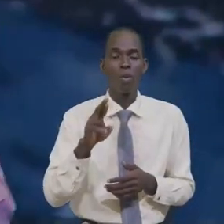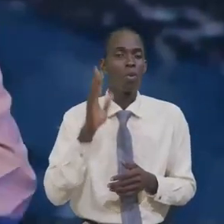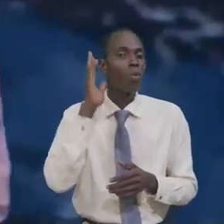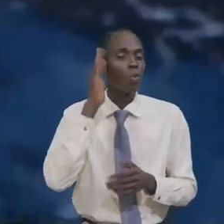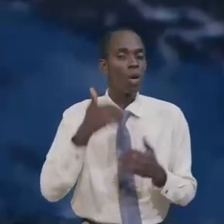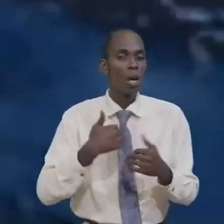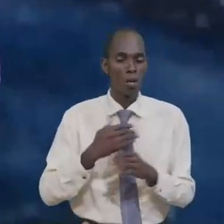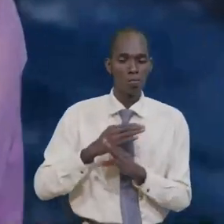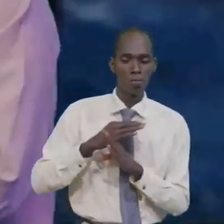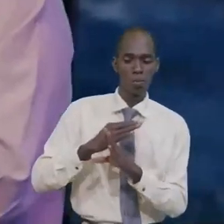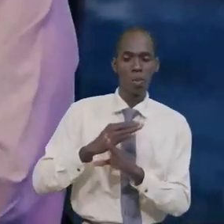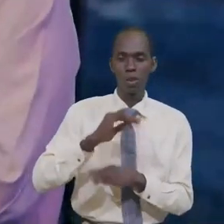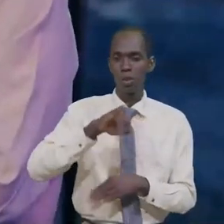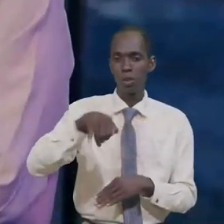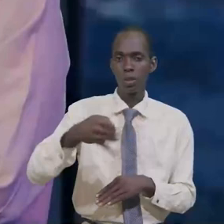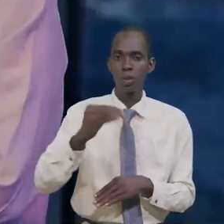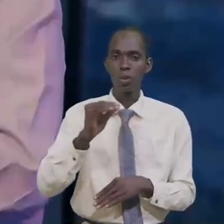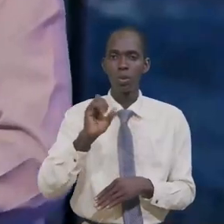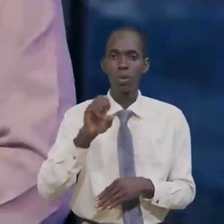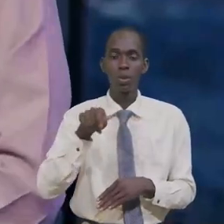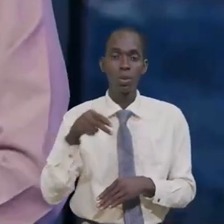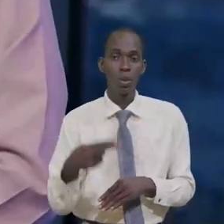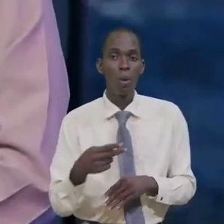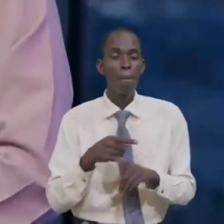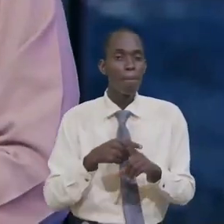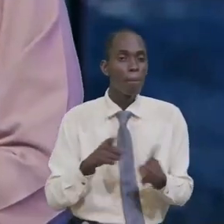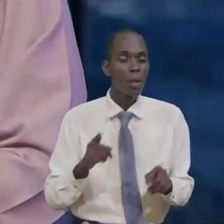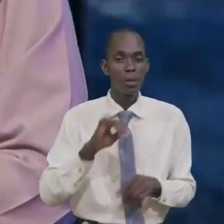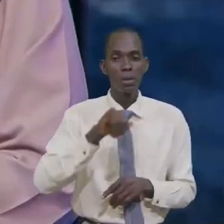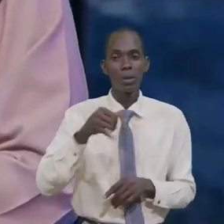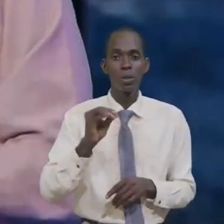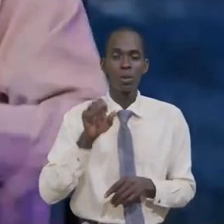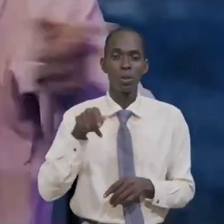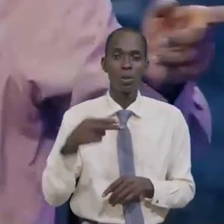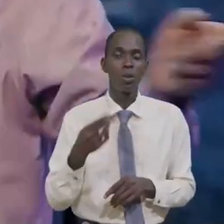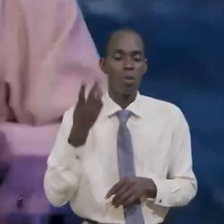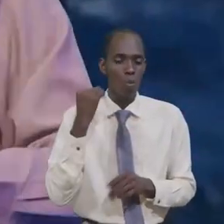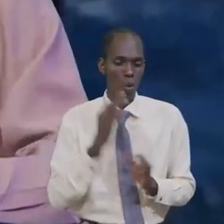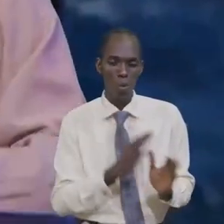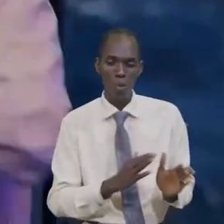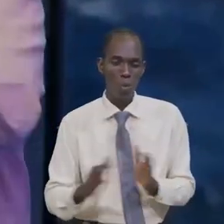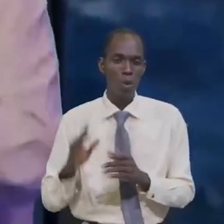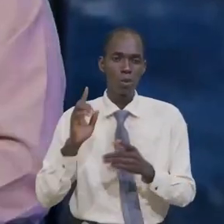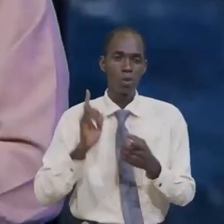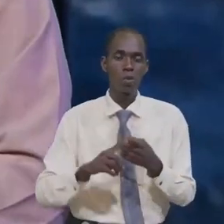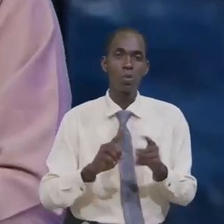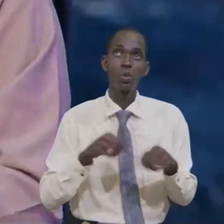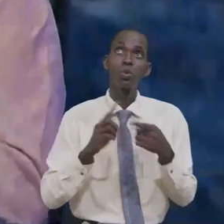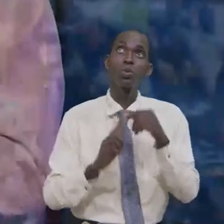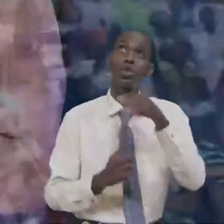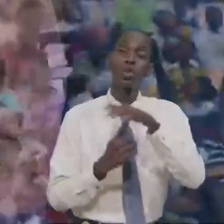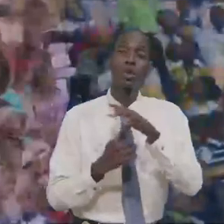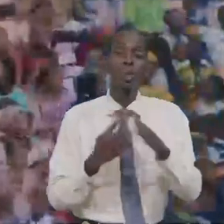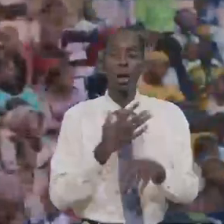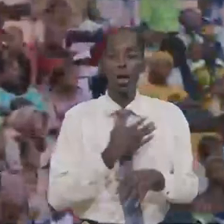Joseph mais il était destiné au sommet et la femme de positifa n'a pas pu la pêcher